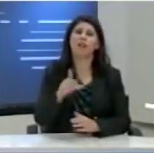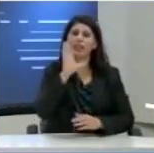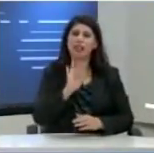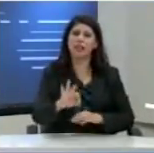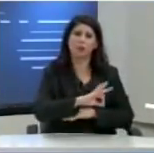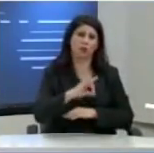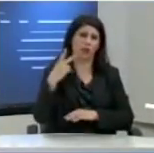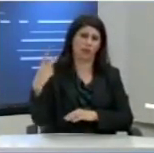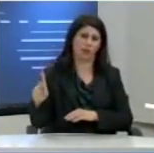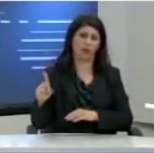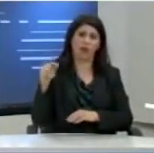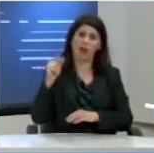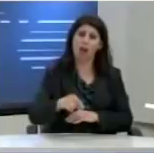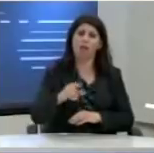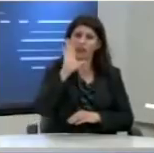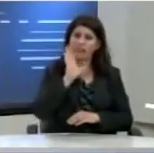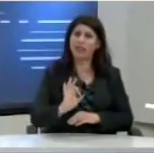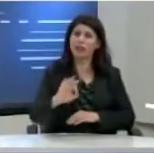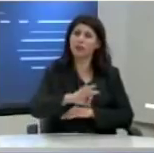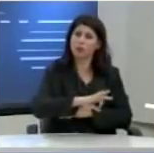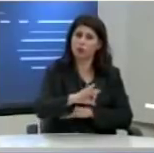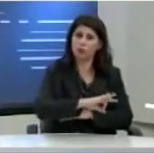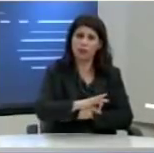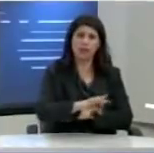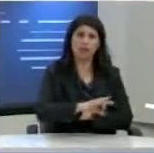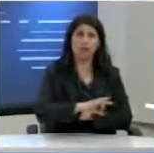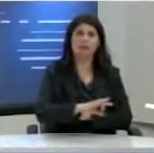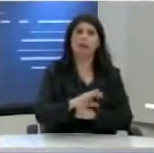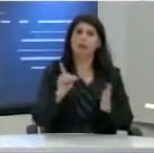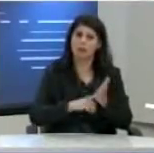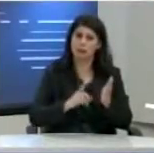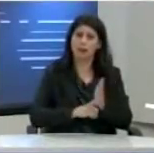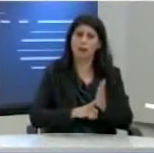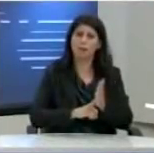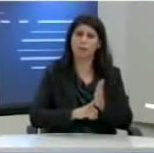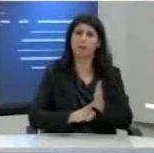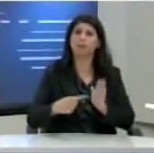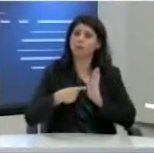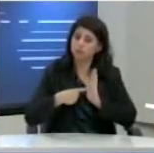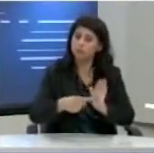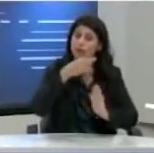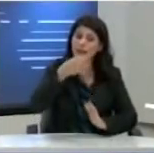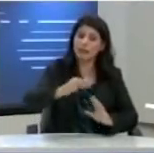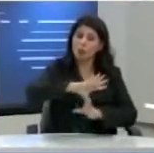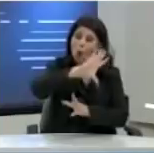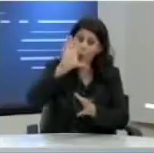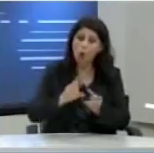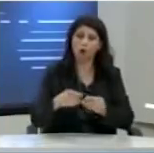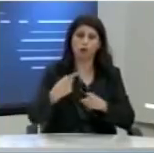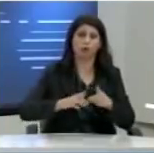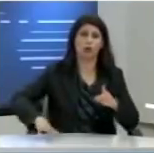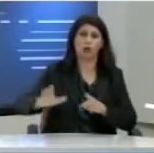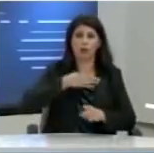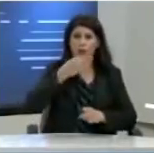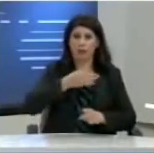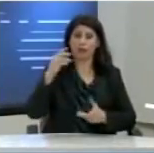σας. Αυτή είναι η αλήθεια του σχεδίου σας. Και πρέπει να την εκθέτετε ολόκληρη στον ελληνικό λαό όταν μιλάτε.